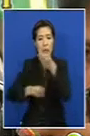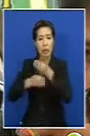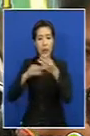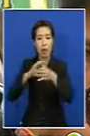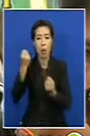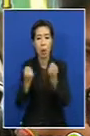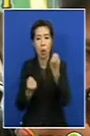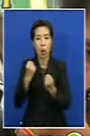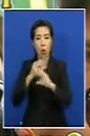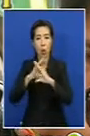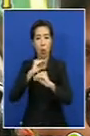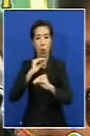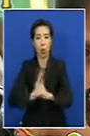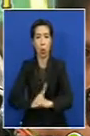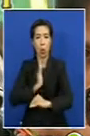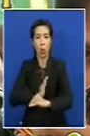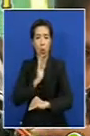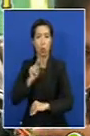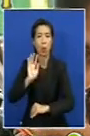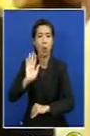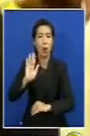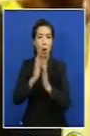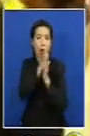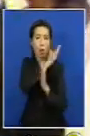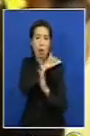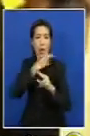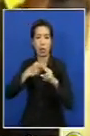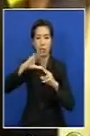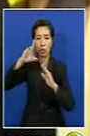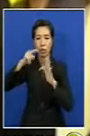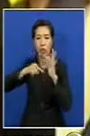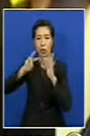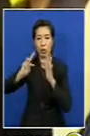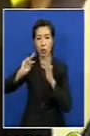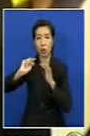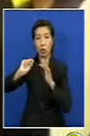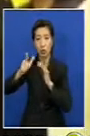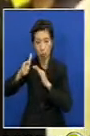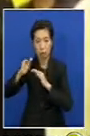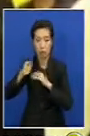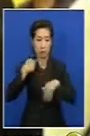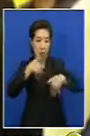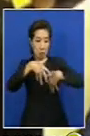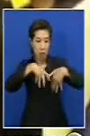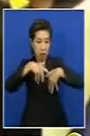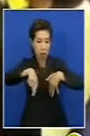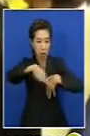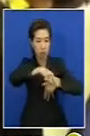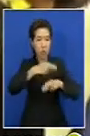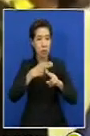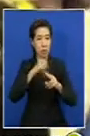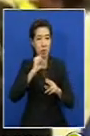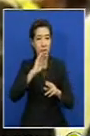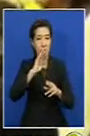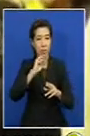เรื่องรถหรูแต่ว่าเป็นรถหรูของสมเด็จช่วงแล้วมีความเคลื่อนไหวจากเครือข่ายประชาชนนำโดยคุณสมบูรณ์พื้นท